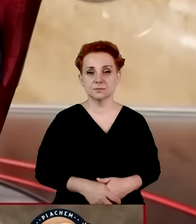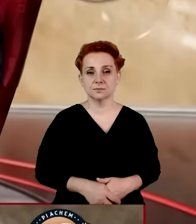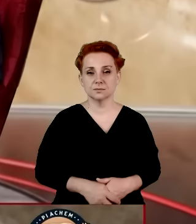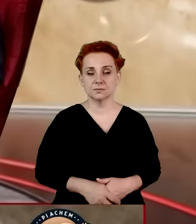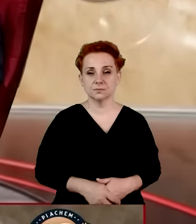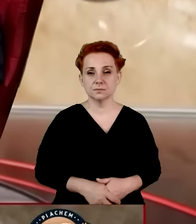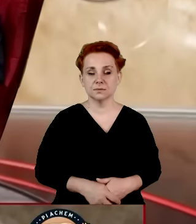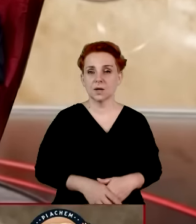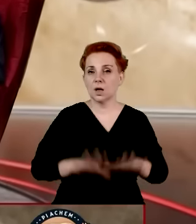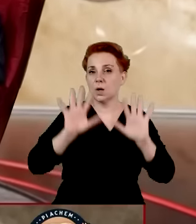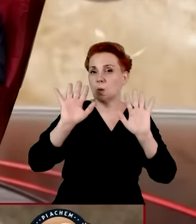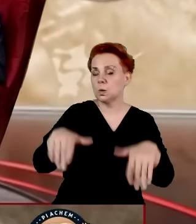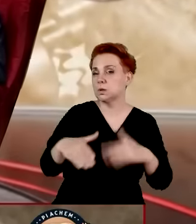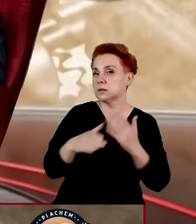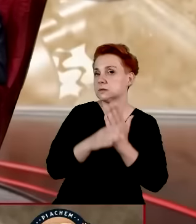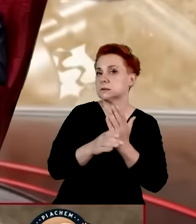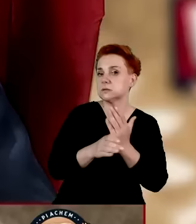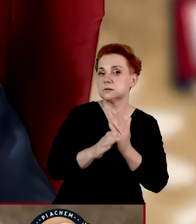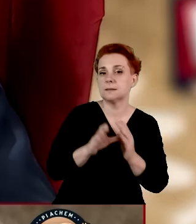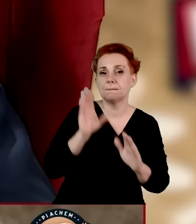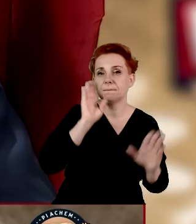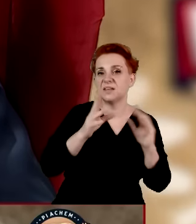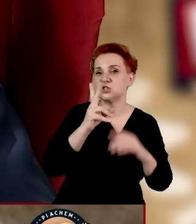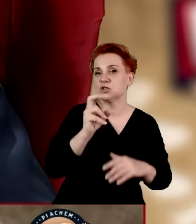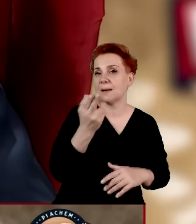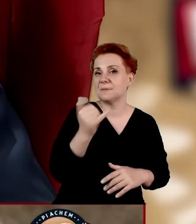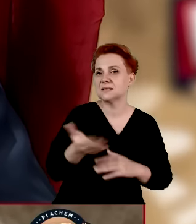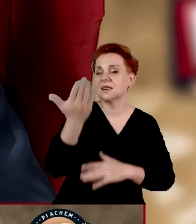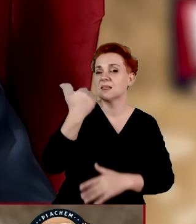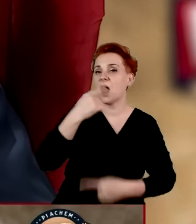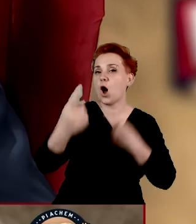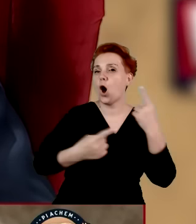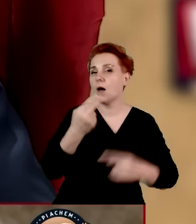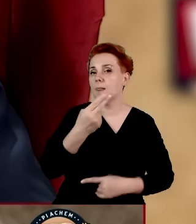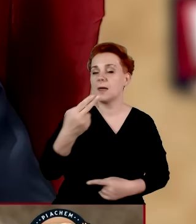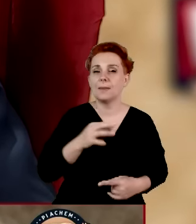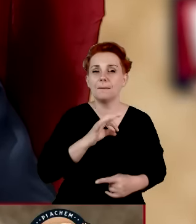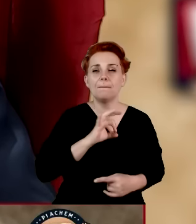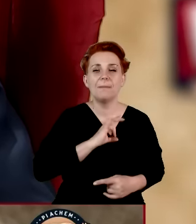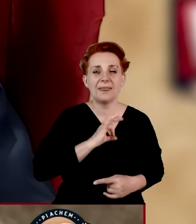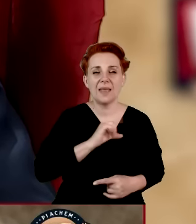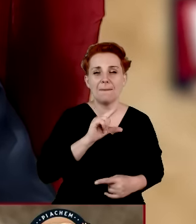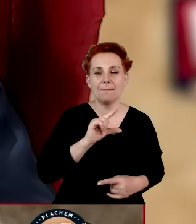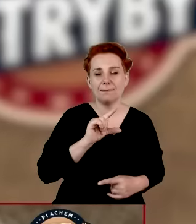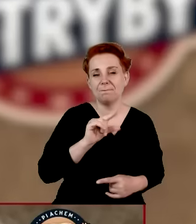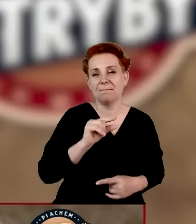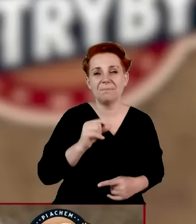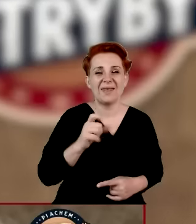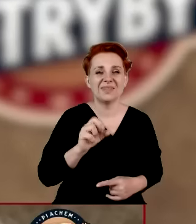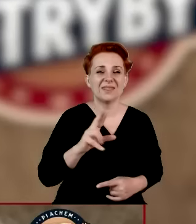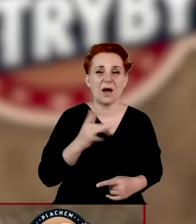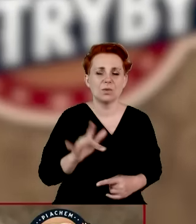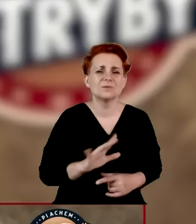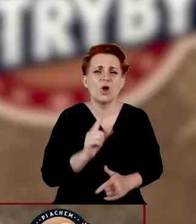czy on wie kto sporządził te opinie prawne. Natomiast no nie potrafił sobie przypomnieć. No nie potrafił sobie przypomnieć, co to za wybitni